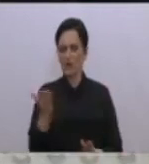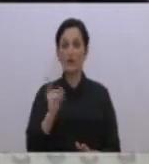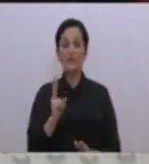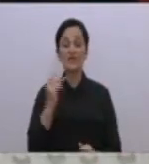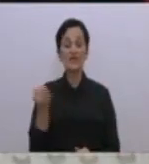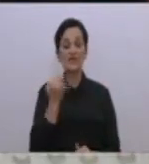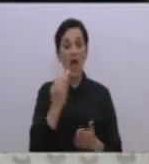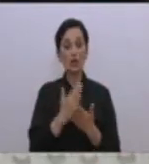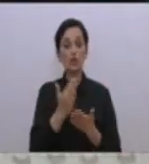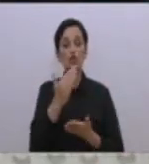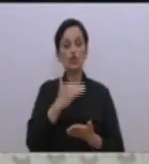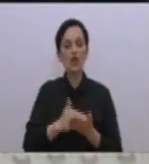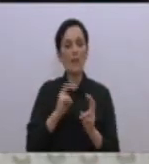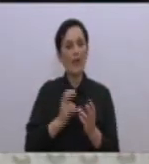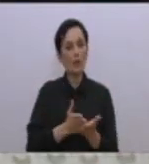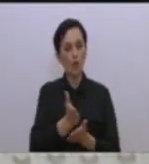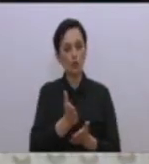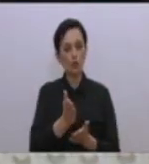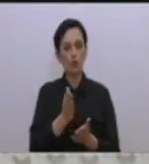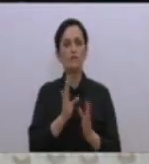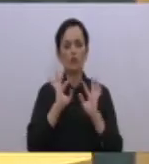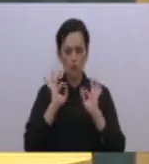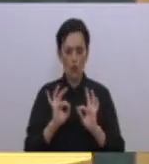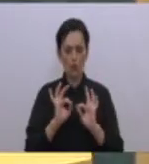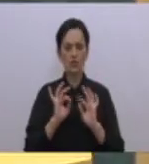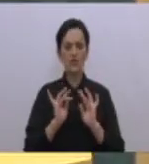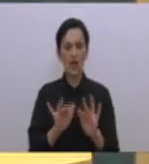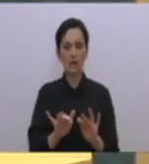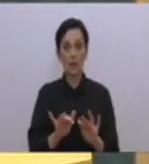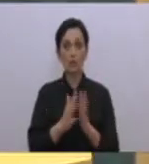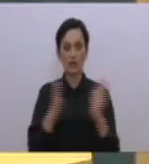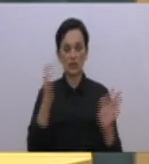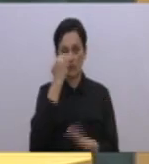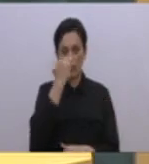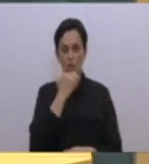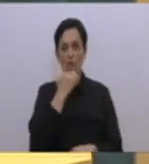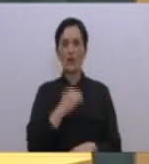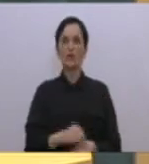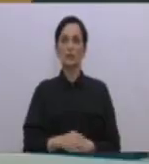დაინტერესებულია შედეგზე ორიენტირებული კონსტრუქციული საქმიანობით. Დიდი მადლობა.